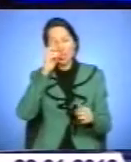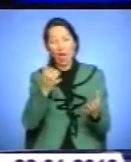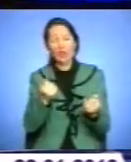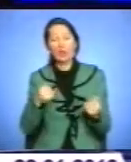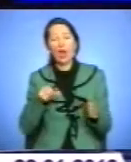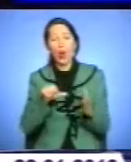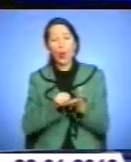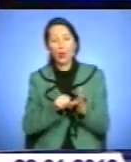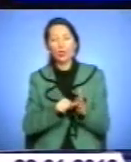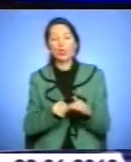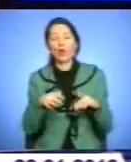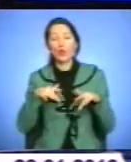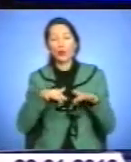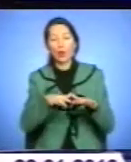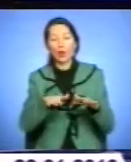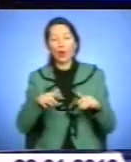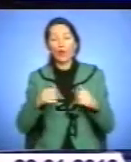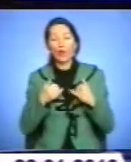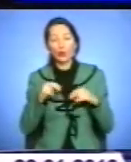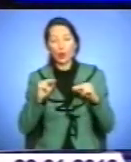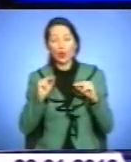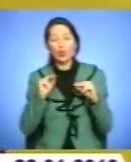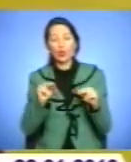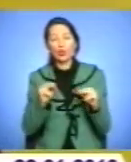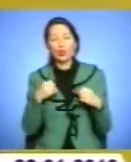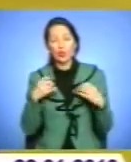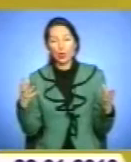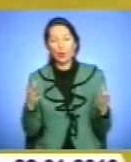Дню Соборності та Свободи в Палаці Україна.